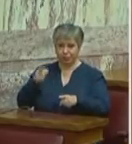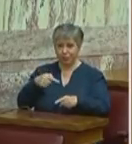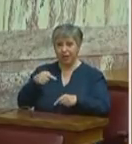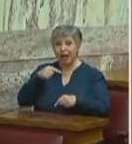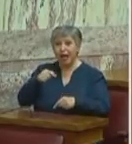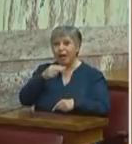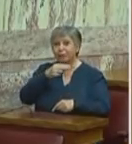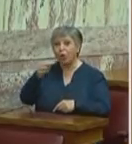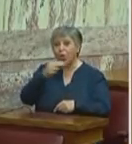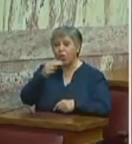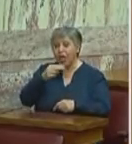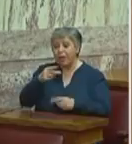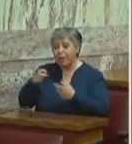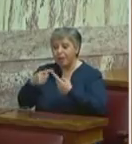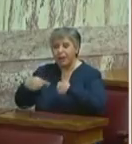να συνεχίσει η έρευνα.